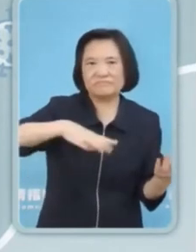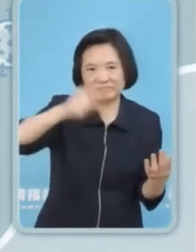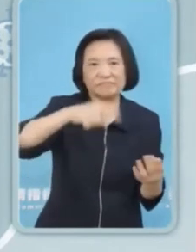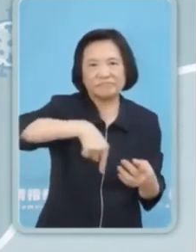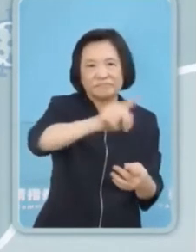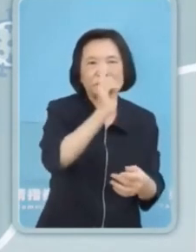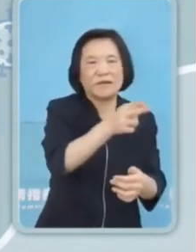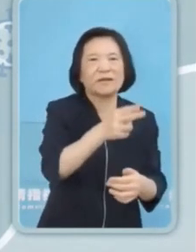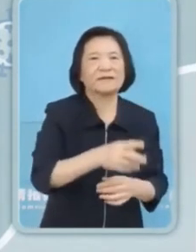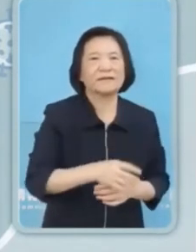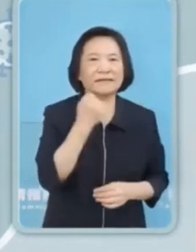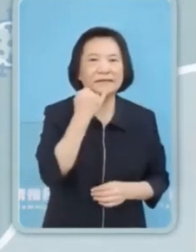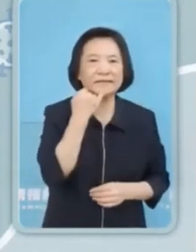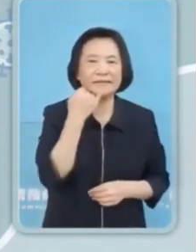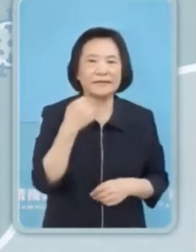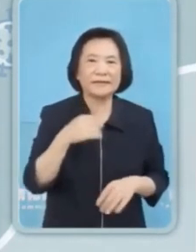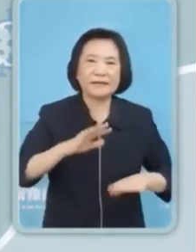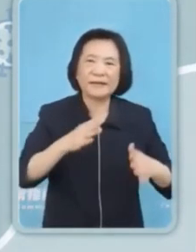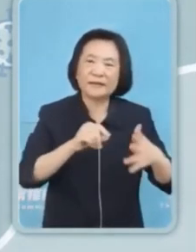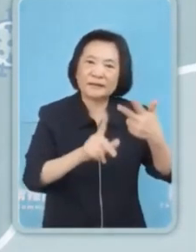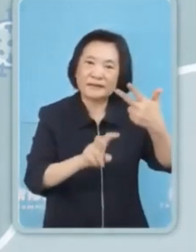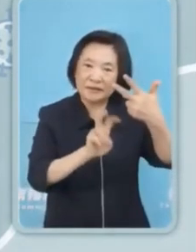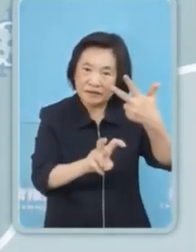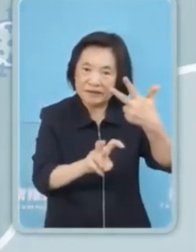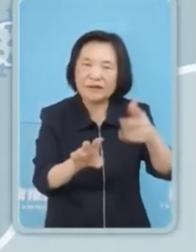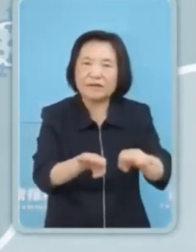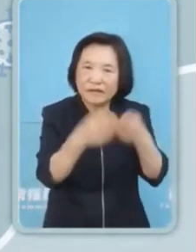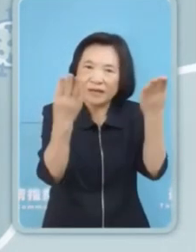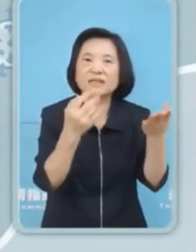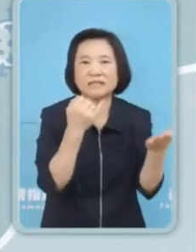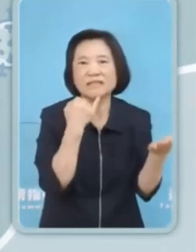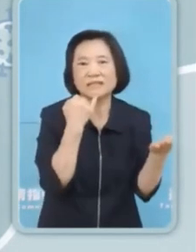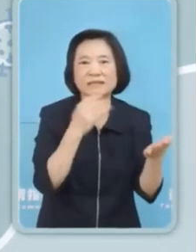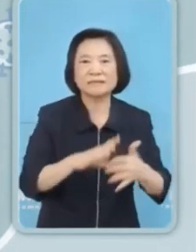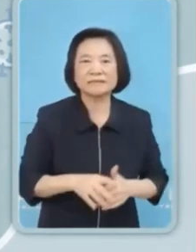人必须做 PCR 检测。更多讯息稍后我们来。